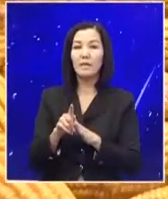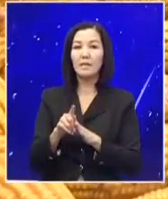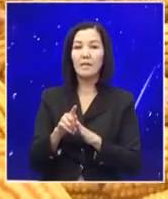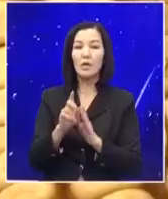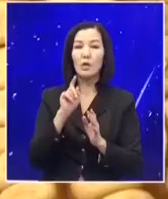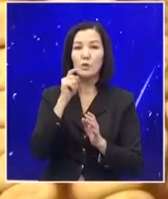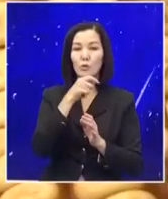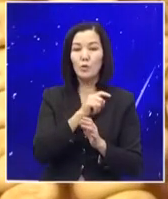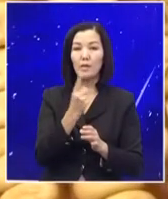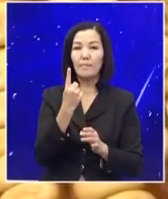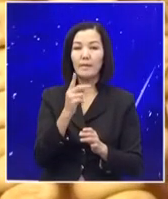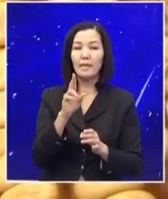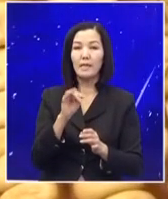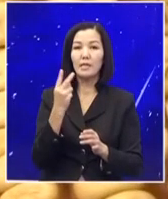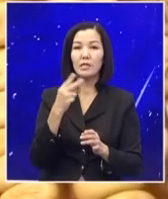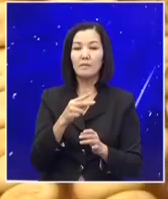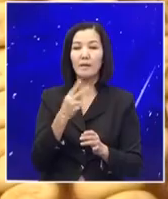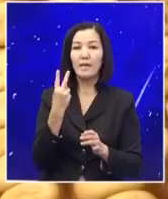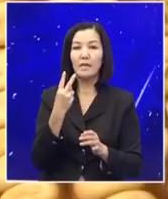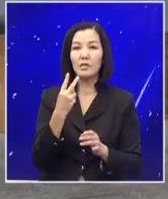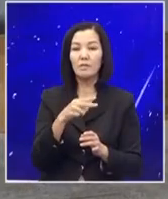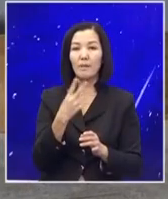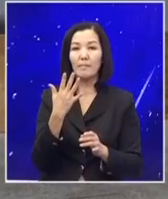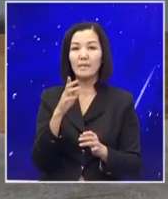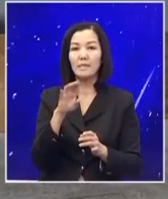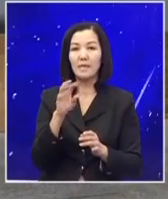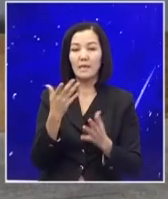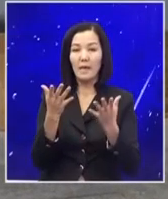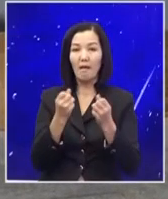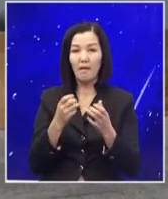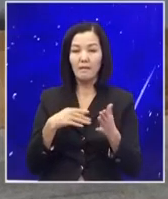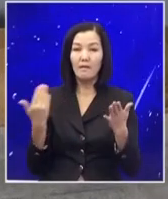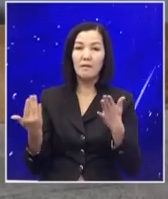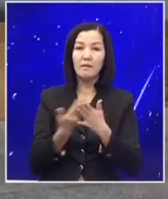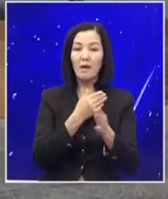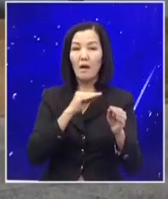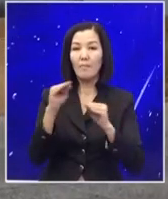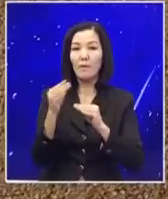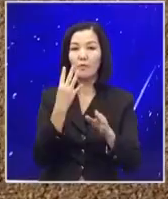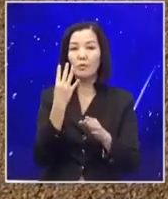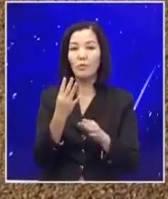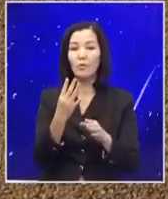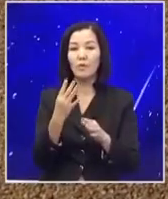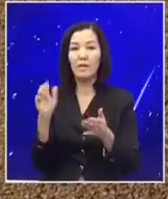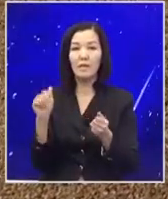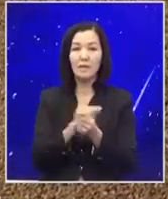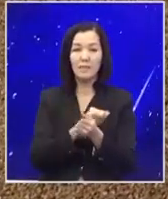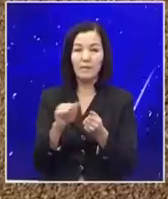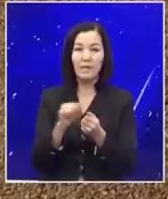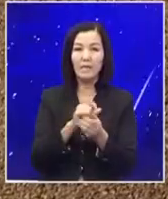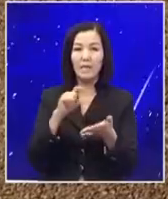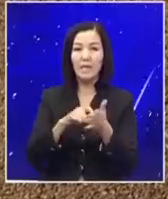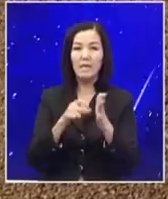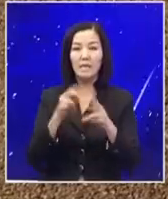жүгері келесі 22-25 теңге аралығында қабылданатын. Жаңа қондырғылар іске қосылып, 4 жүгері дәнін кептіретін цех